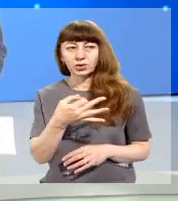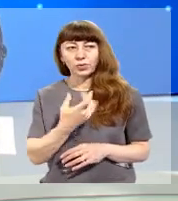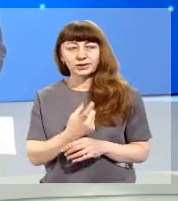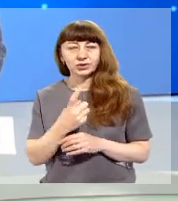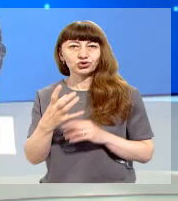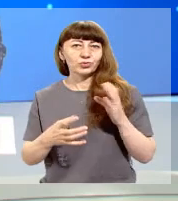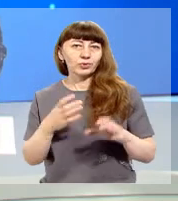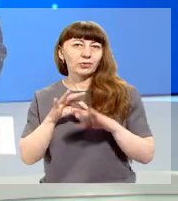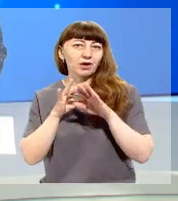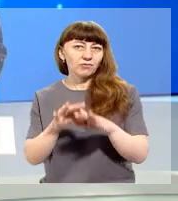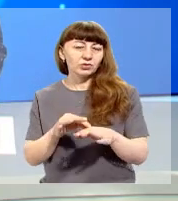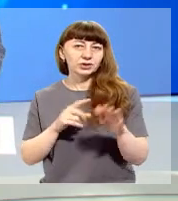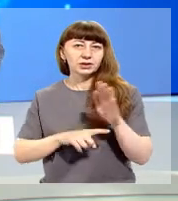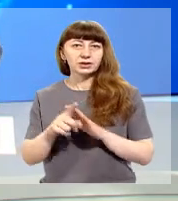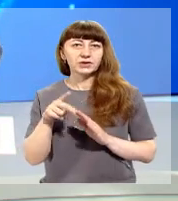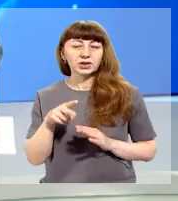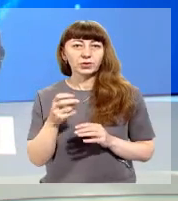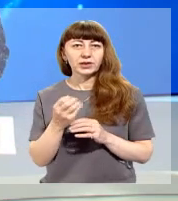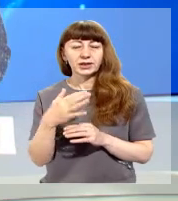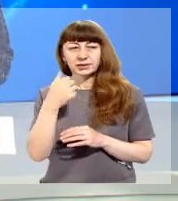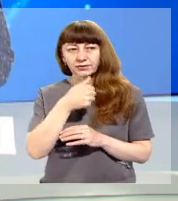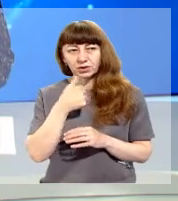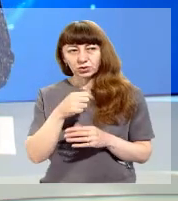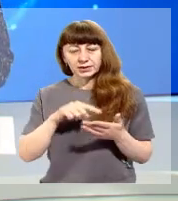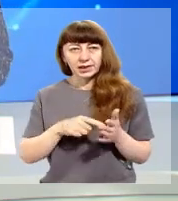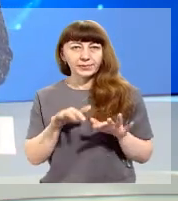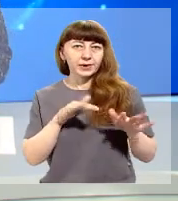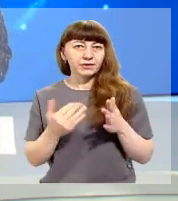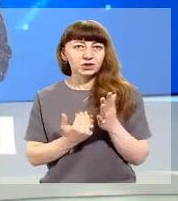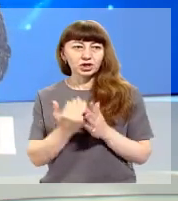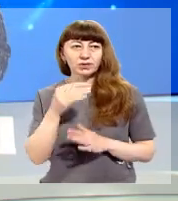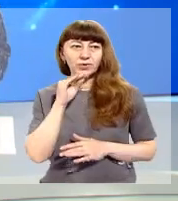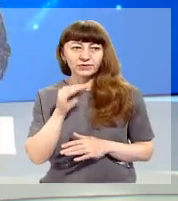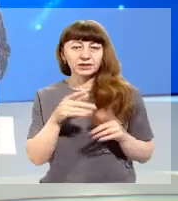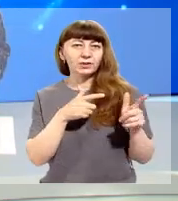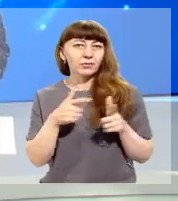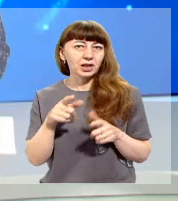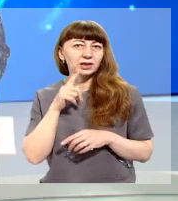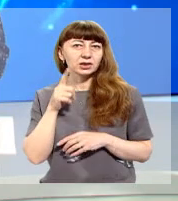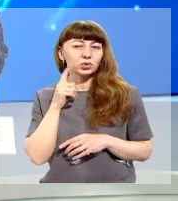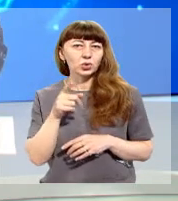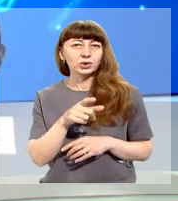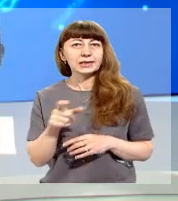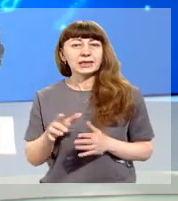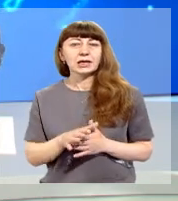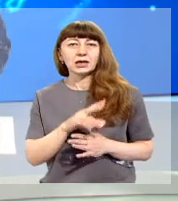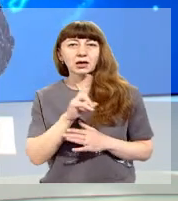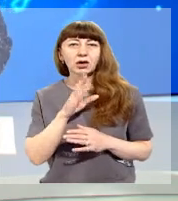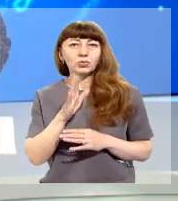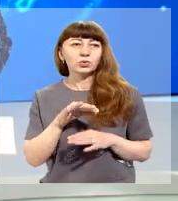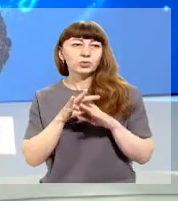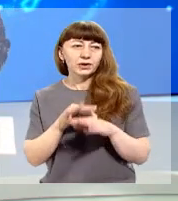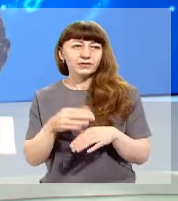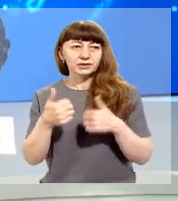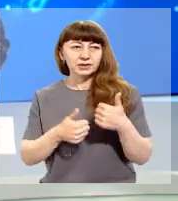чемпионат проводится с 2015 года. Основная цель мероприятия – это повышение профессиональной подготовки молодежи. О том, как будут